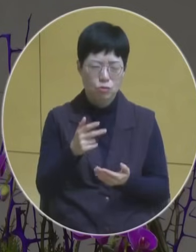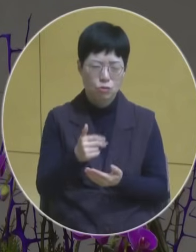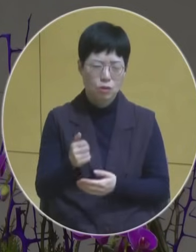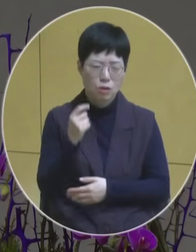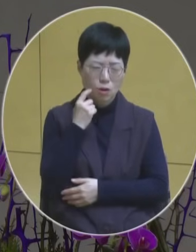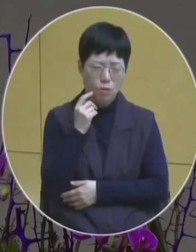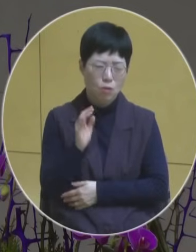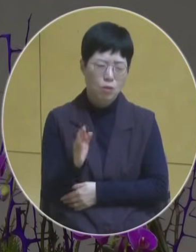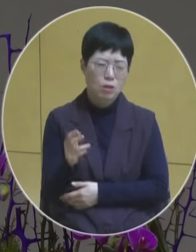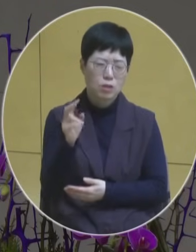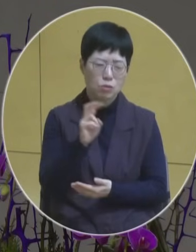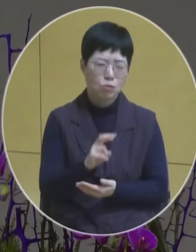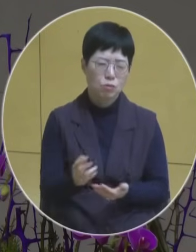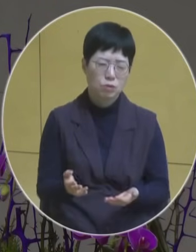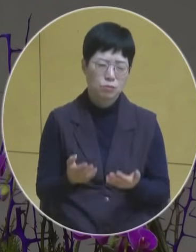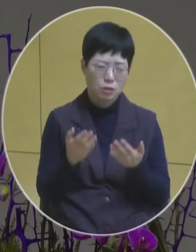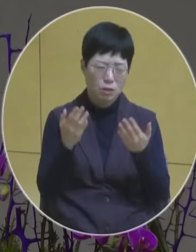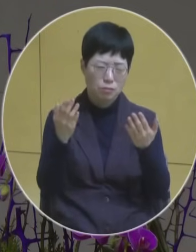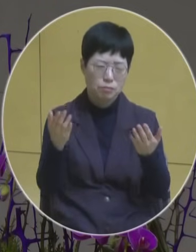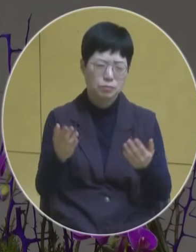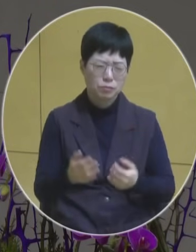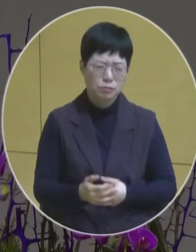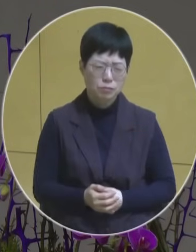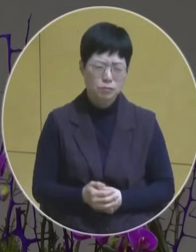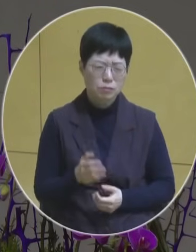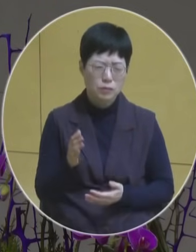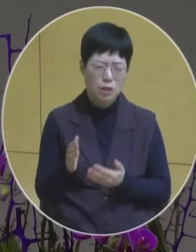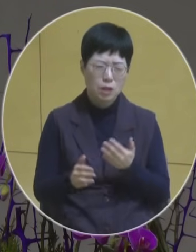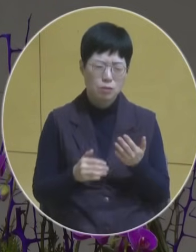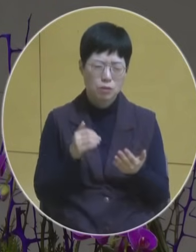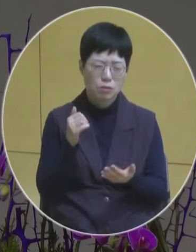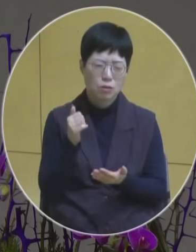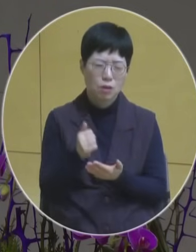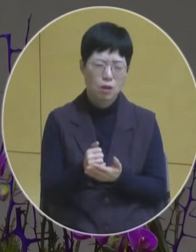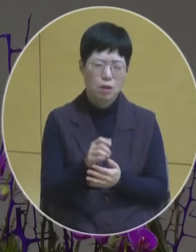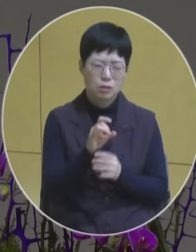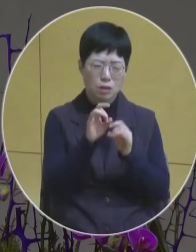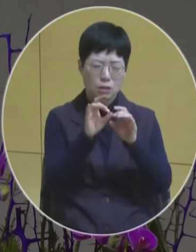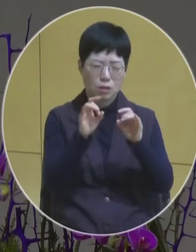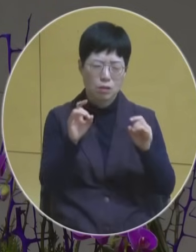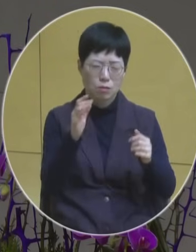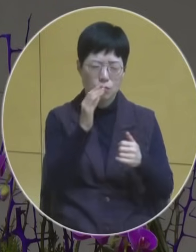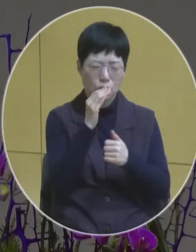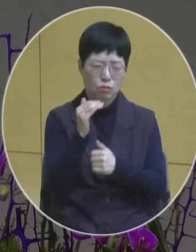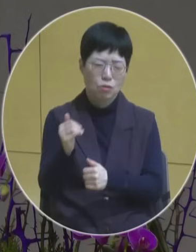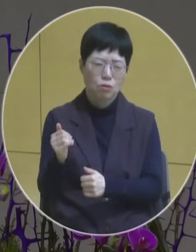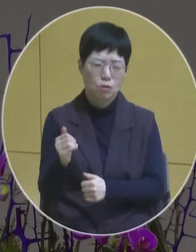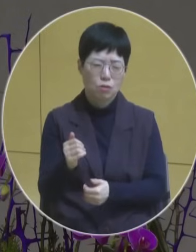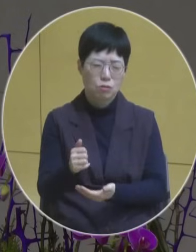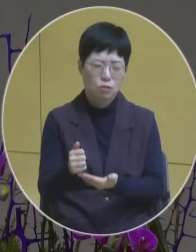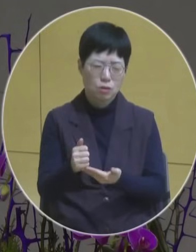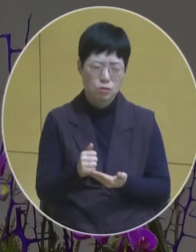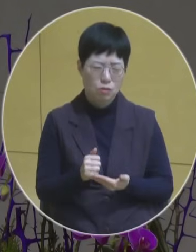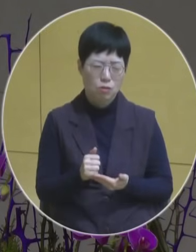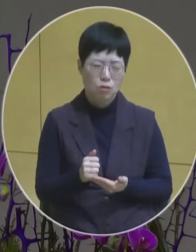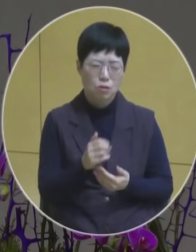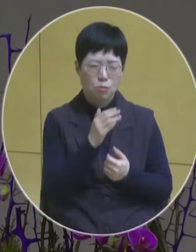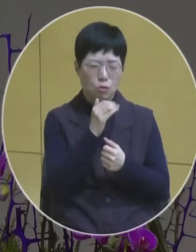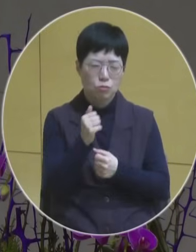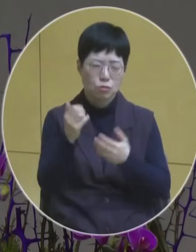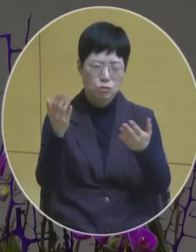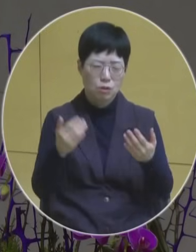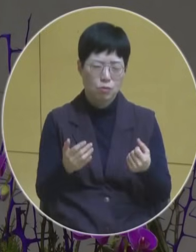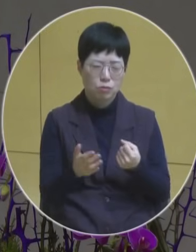영광과 찬송을 올려드립니다. 하나님께서 한 사람 한 사람 불러 초청하여서 이 자리에 불러 모아